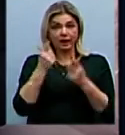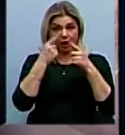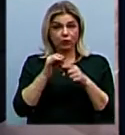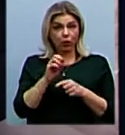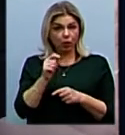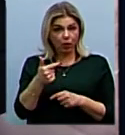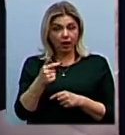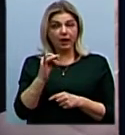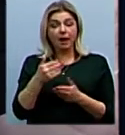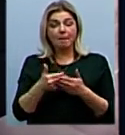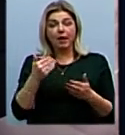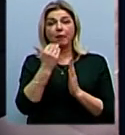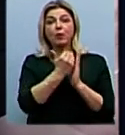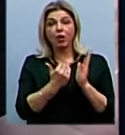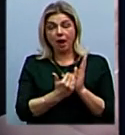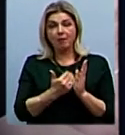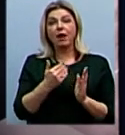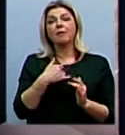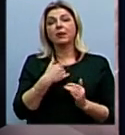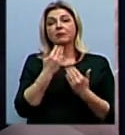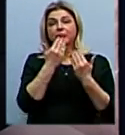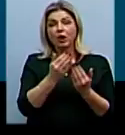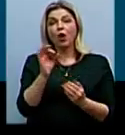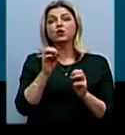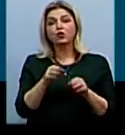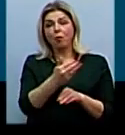ми поцікавилися у них, про що вони хотіли б запитати мера. Будь ласка.